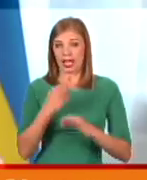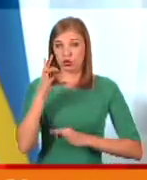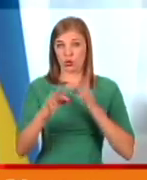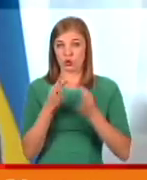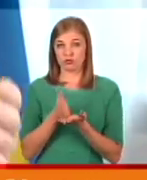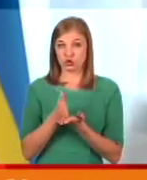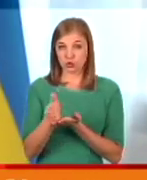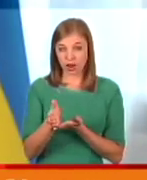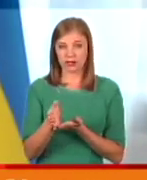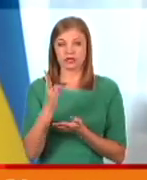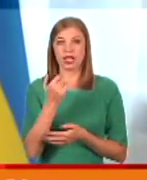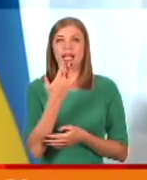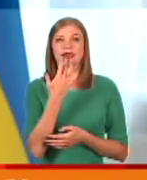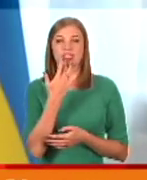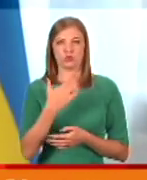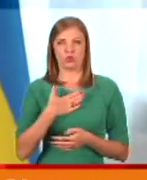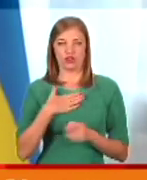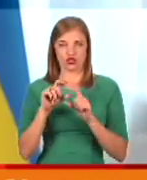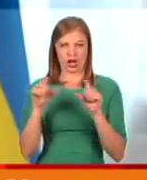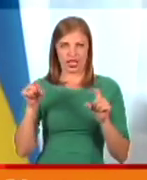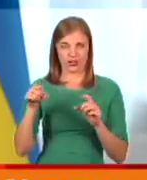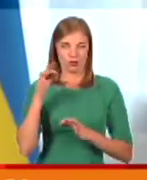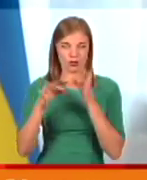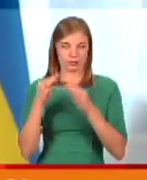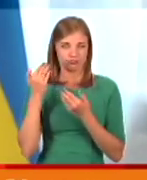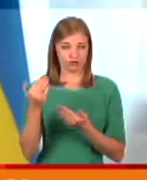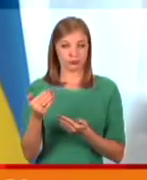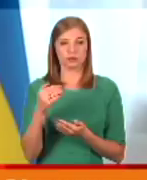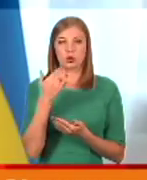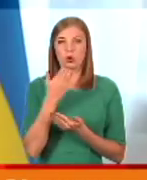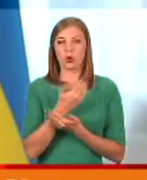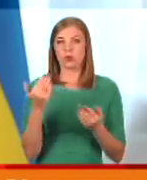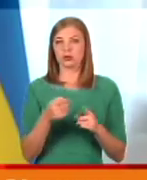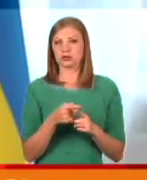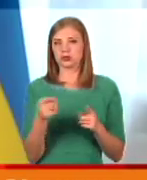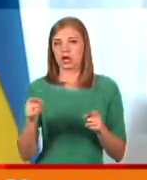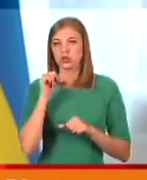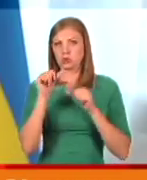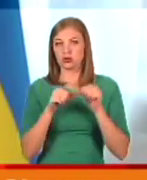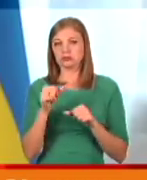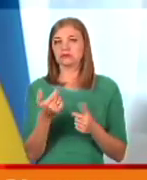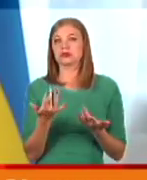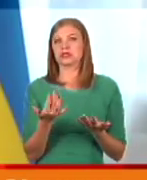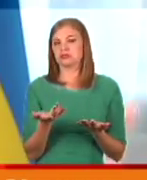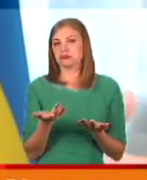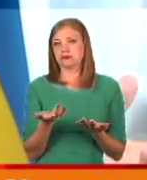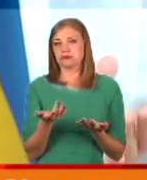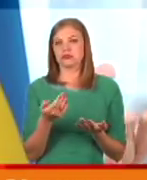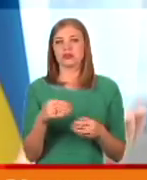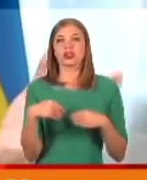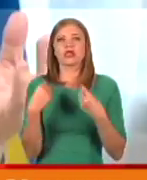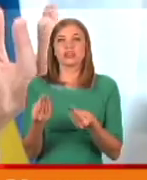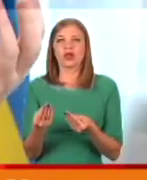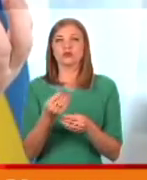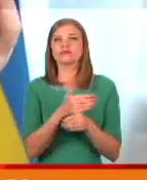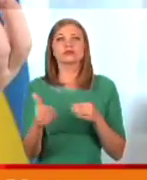ракетно-космічну галузь, на національне наше агентство космічне, останні 2 роки, наскільки я не, щоб не помилити, дають,